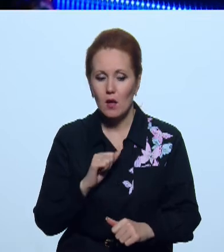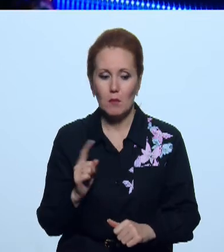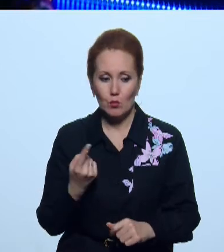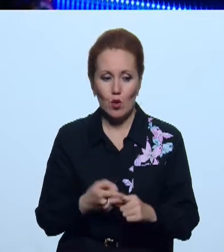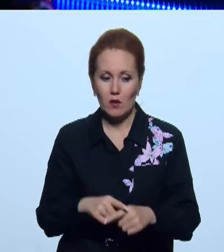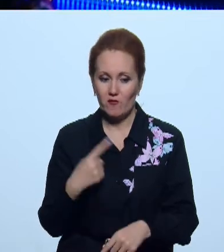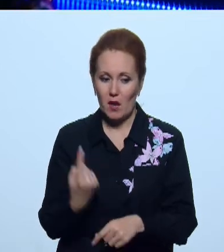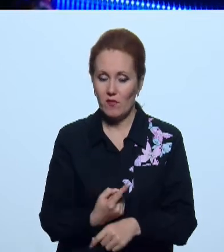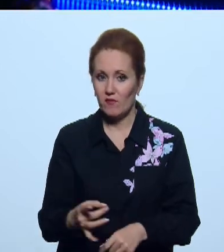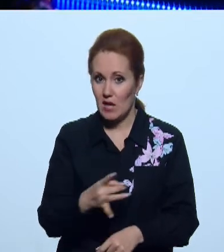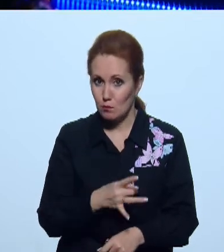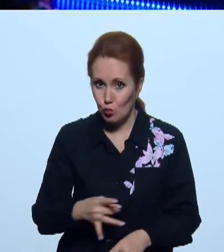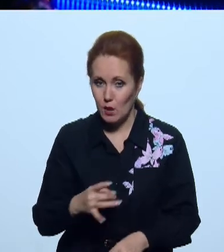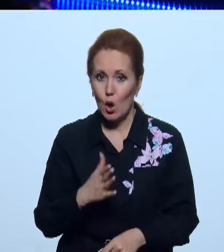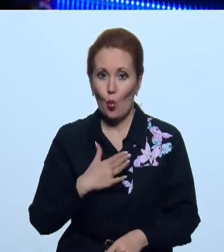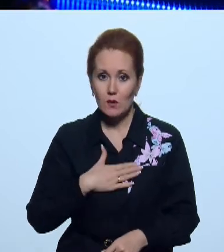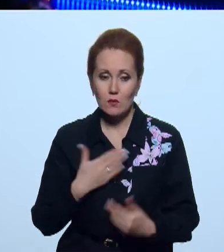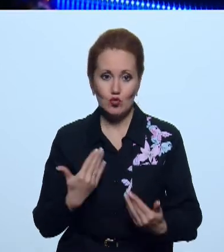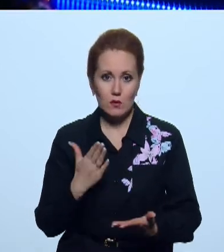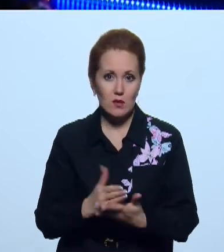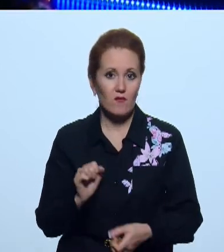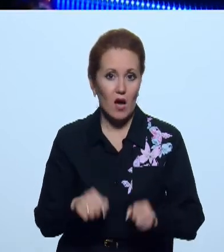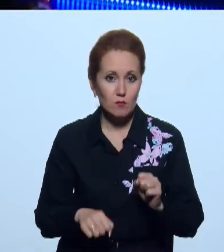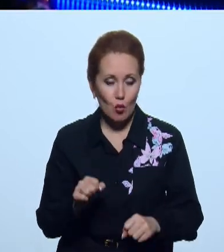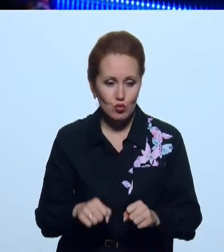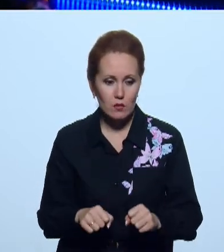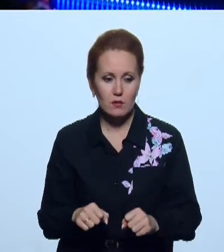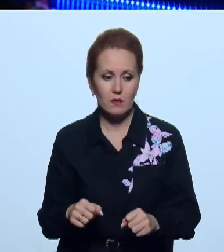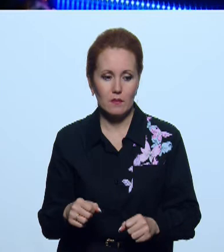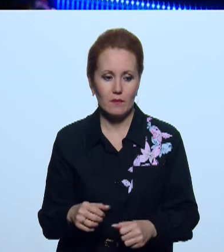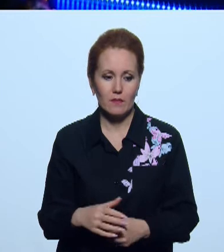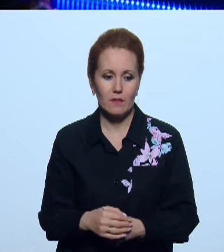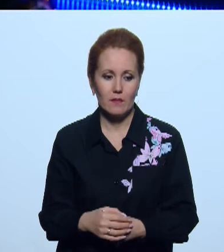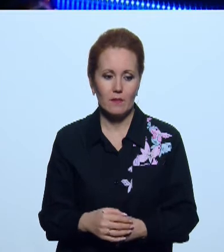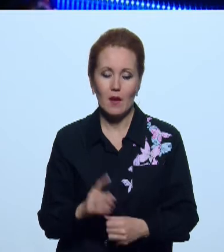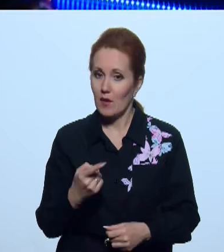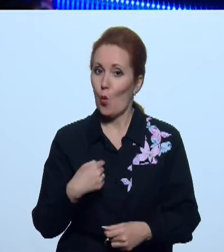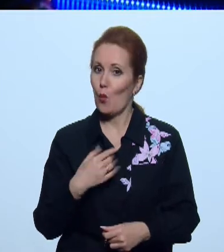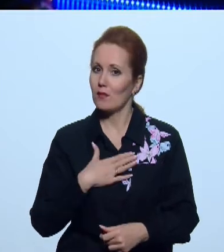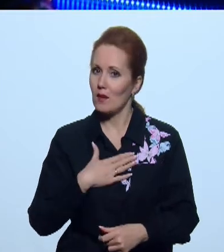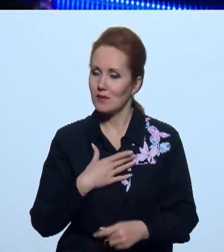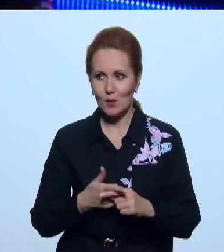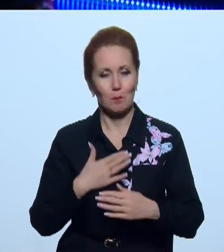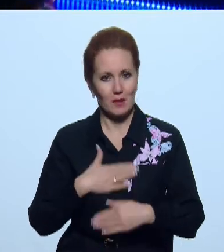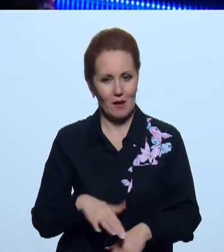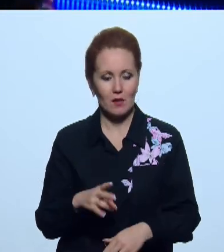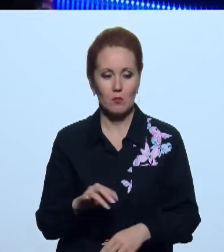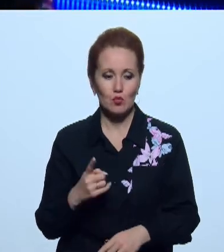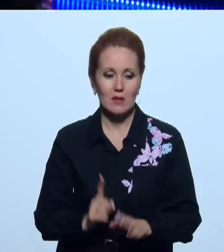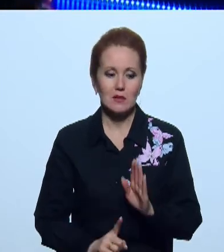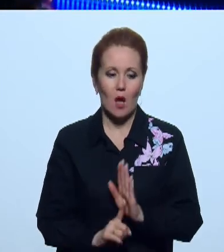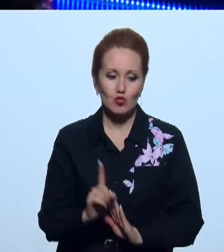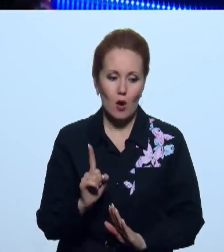это впервые в республике. У нас сейчас есть возможность, я уже говорю «у нас», это приятно, потому что